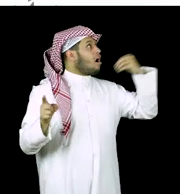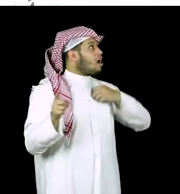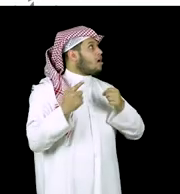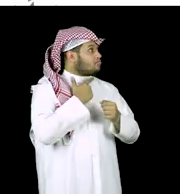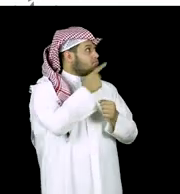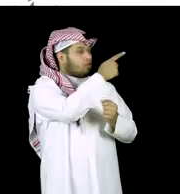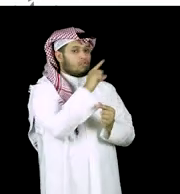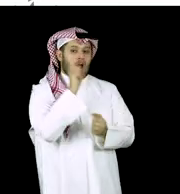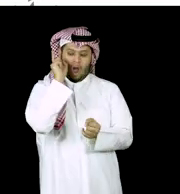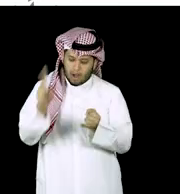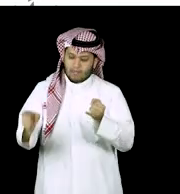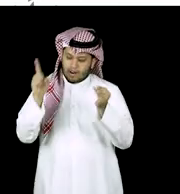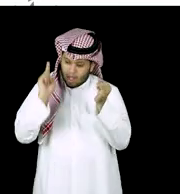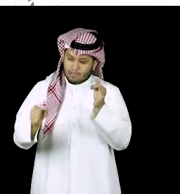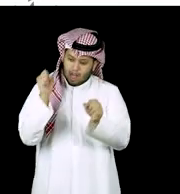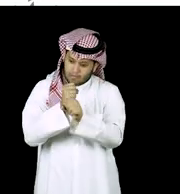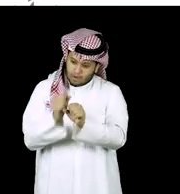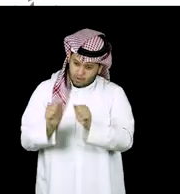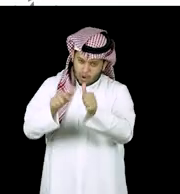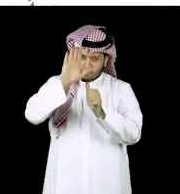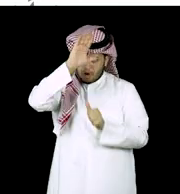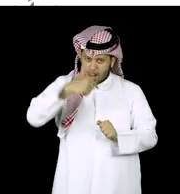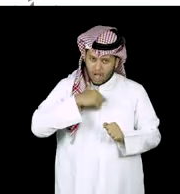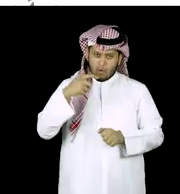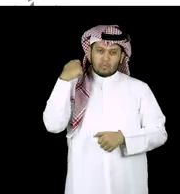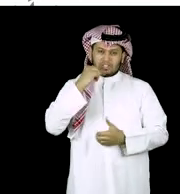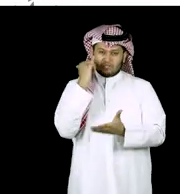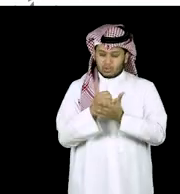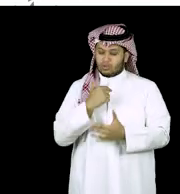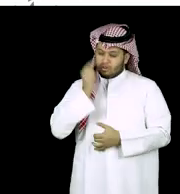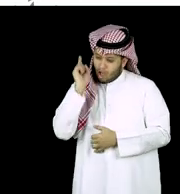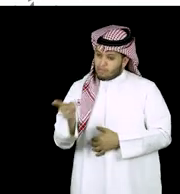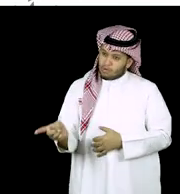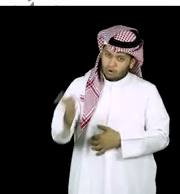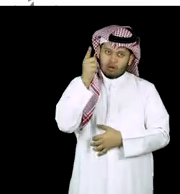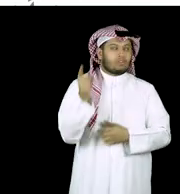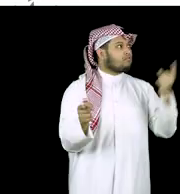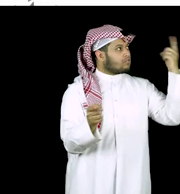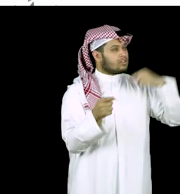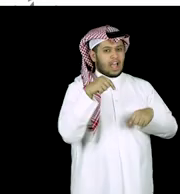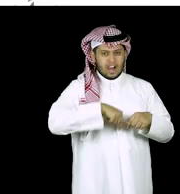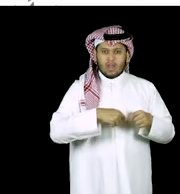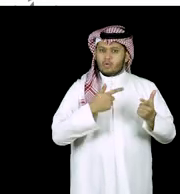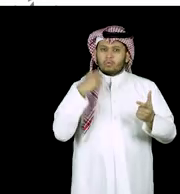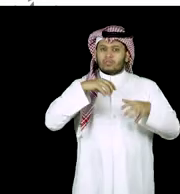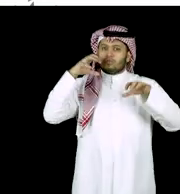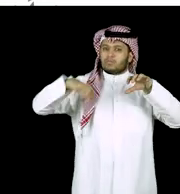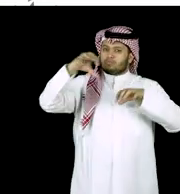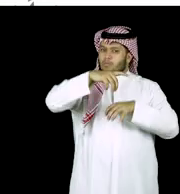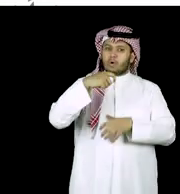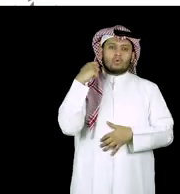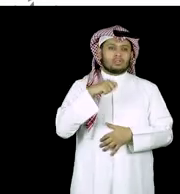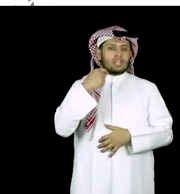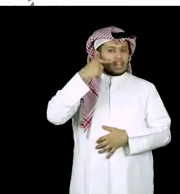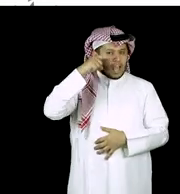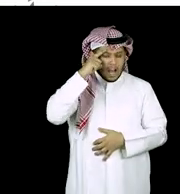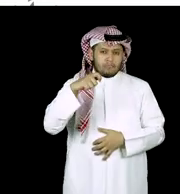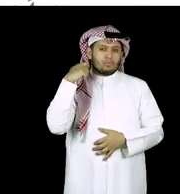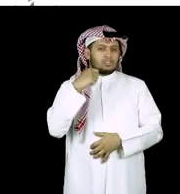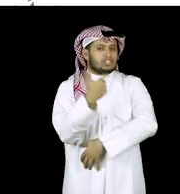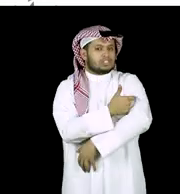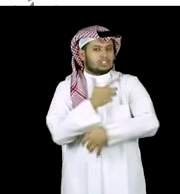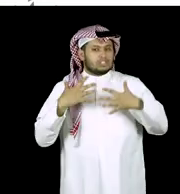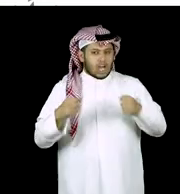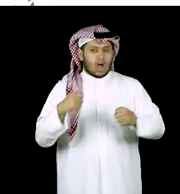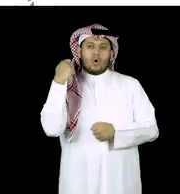ما يرد إليه من أوامر يصدرها الخليفة أو وزير التفويض، مثل الوزارات الموجودة الآن: وزير التعليم، وزير الصحة،